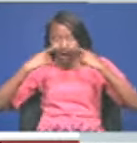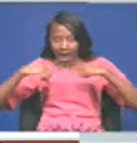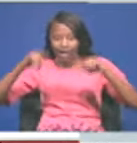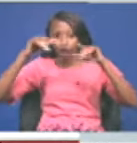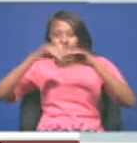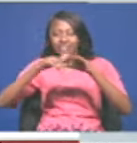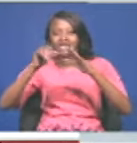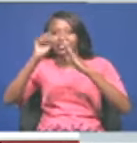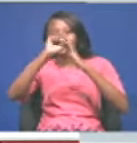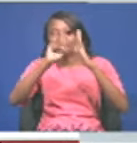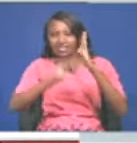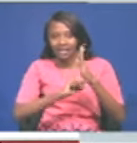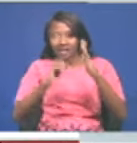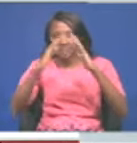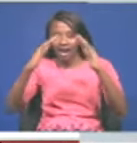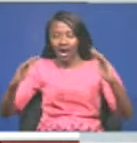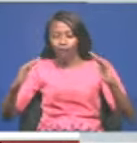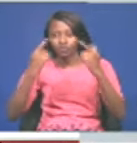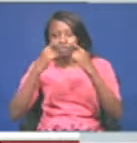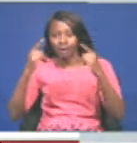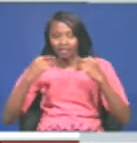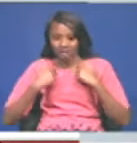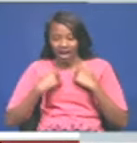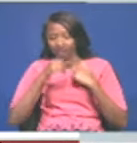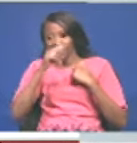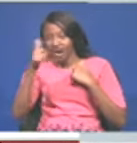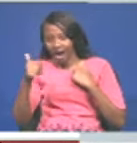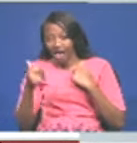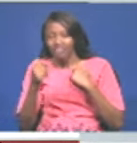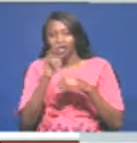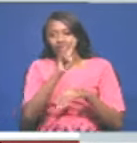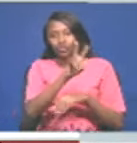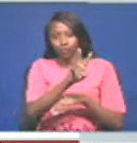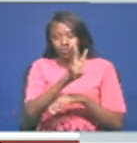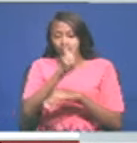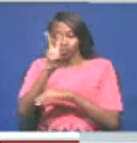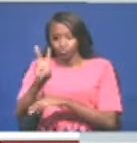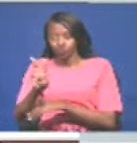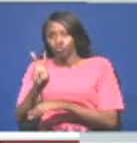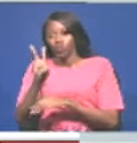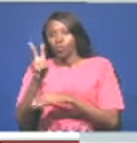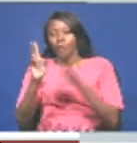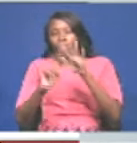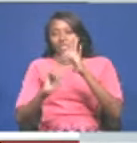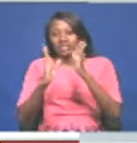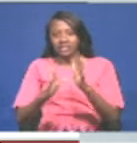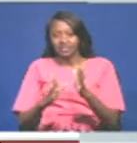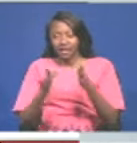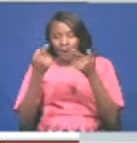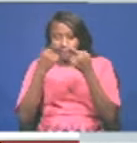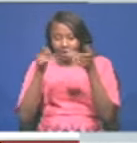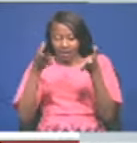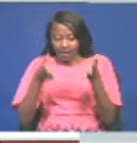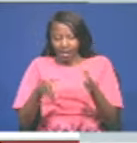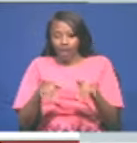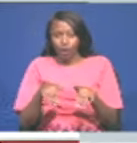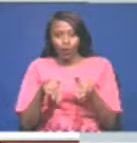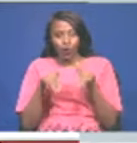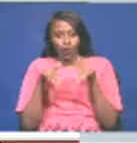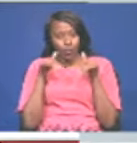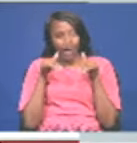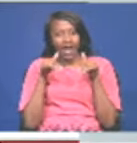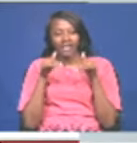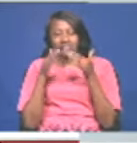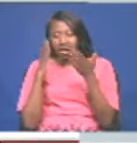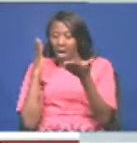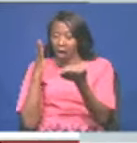Namwamba ni miongoni mwa mawaziri wengine 22 waliotajwa na rais, na sasa anasubiri kusaliliwa na bunge kabla